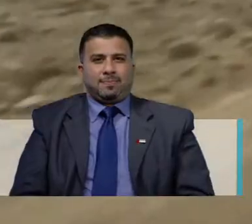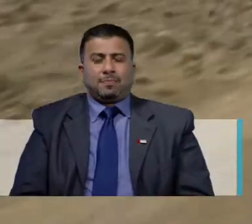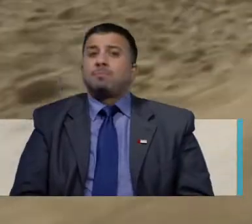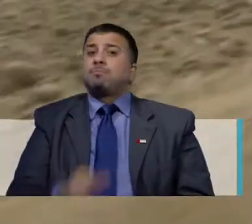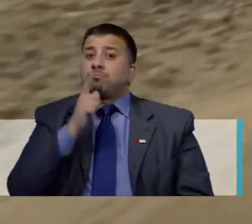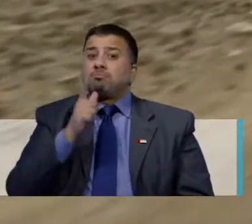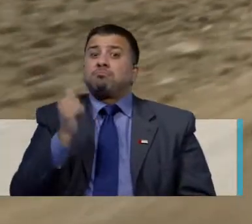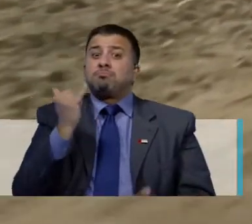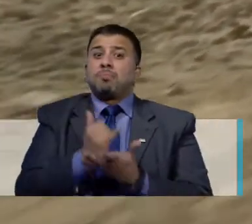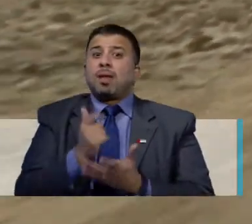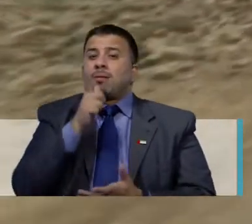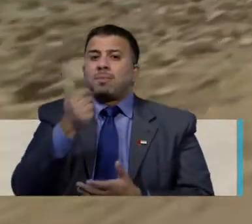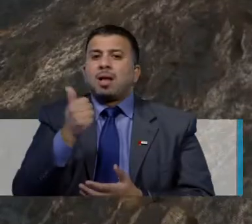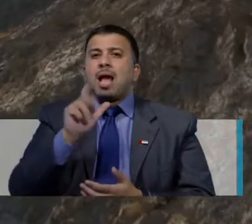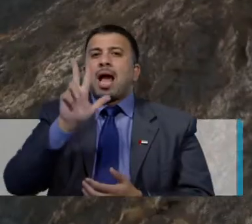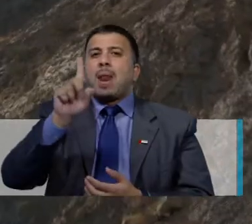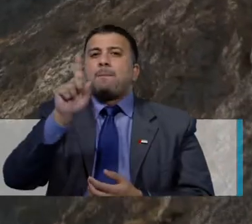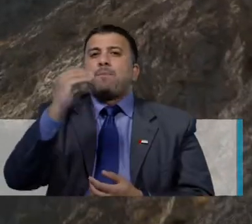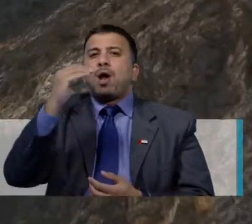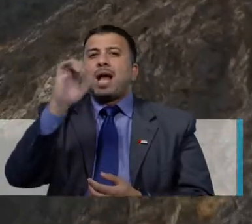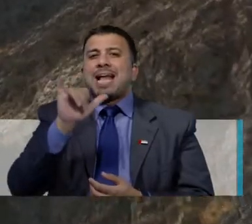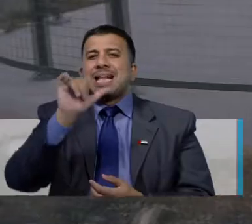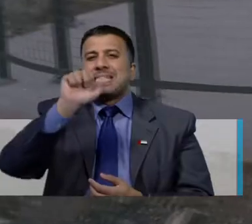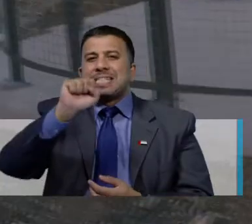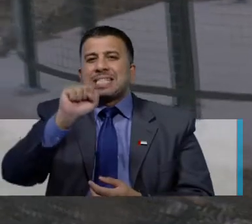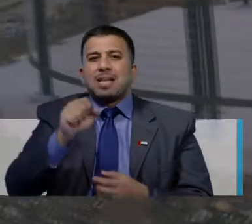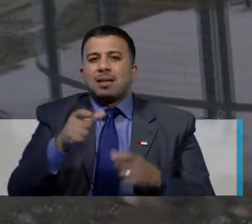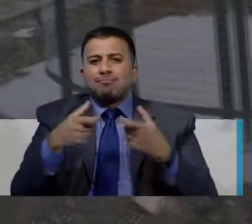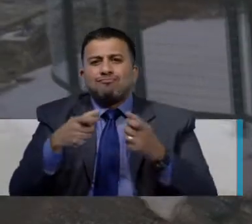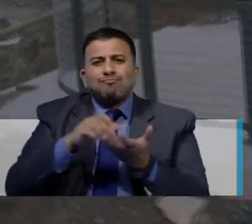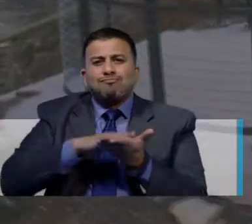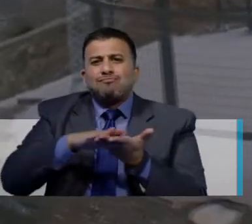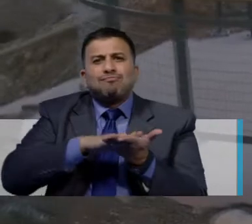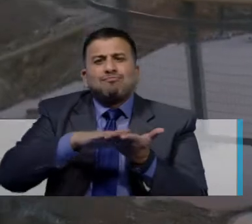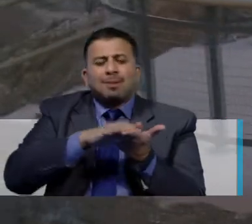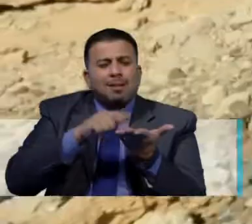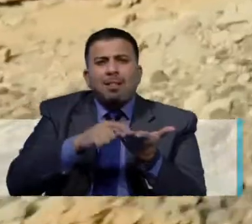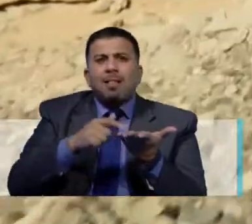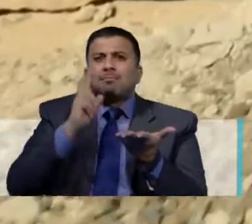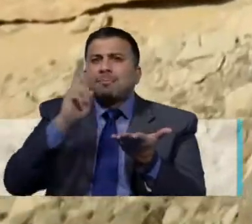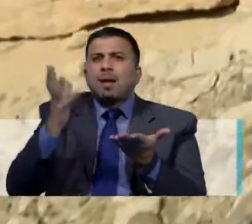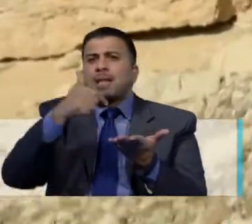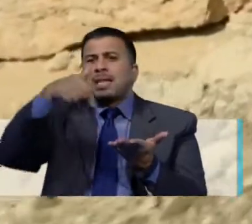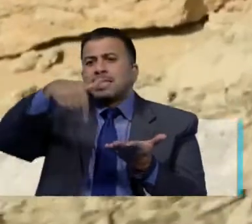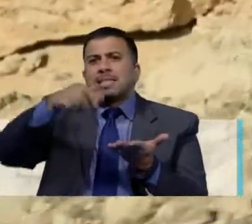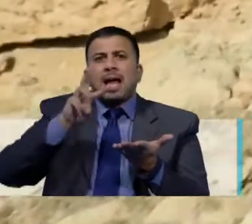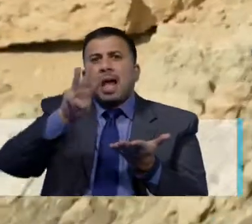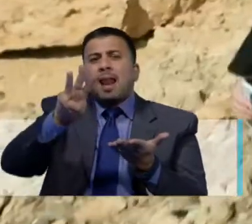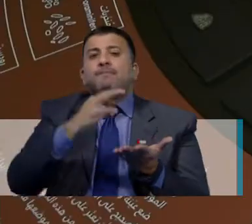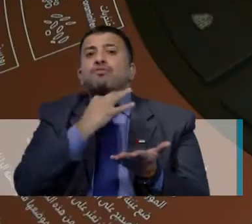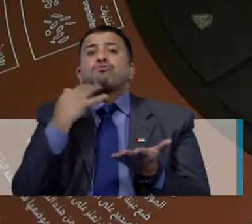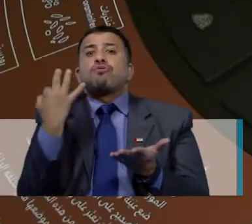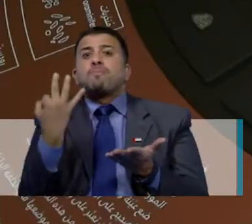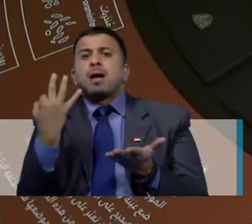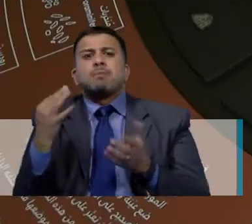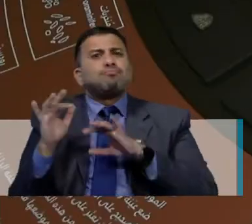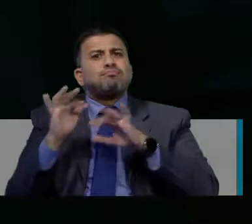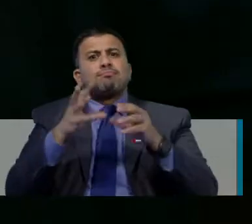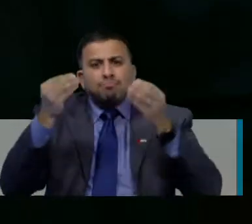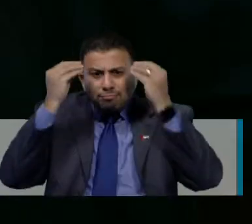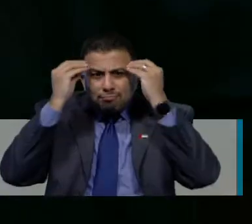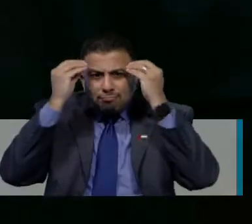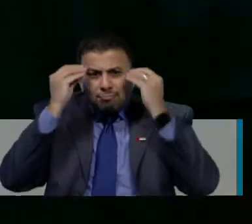بدورها استقبلت حديقة بحيص الجيولوجية الواقعة في المنطقة الوسطى قرابة 6,300 زائر تعرفوا